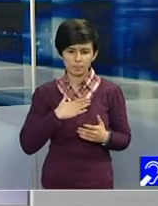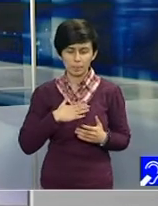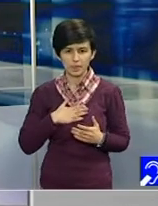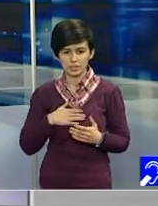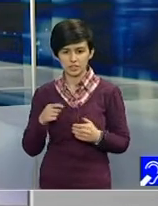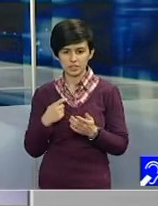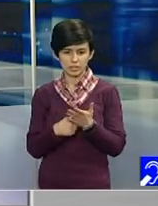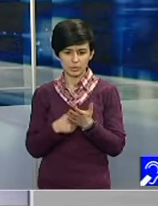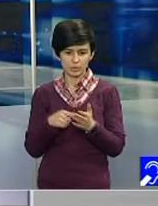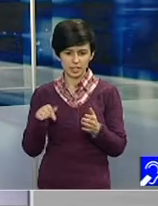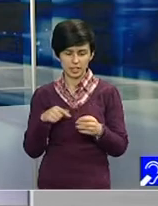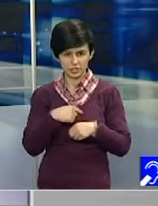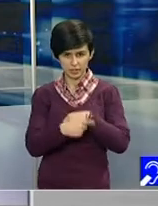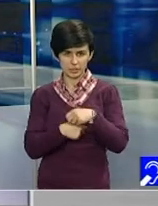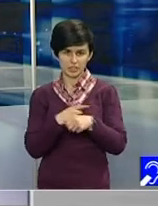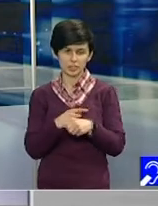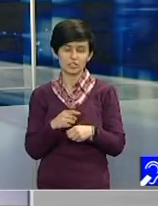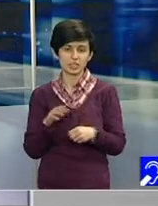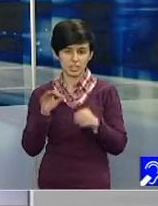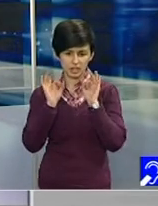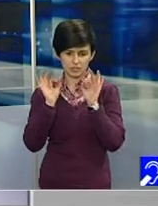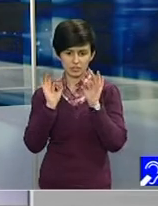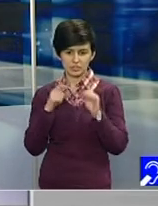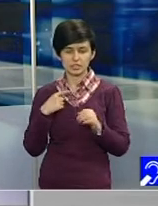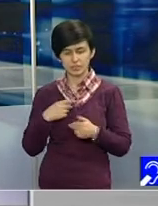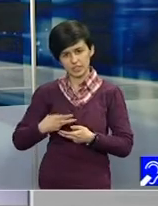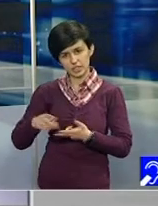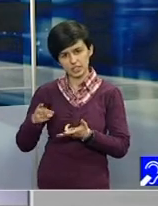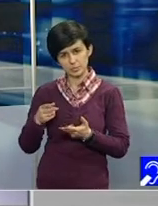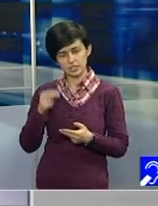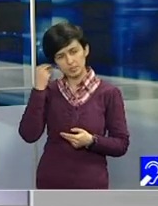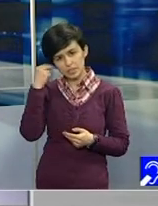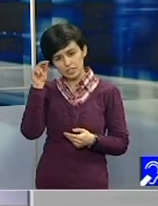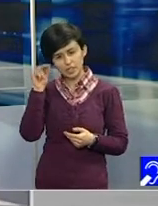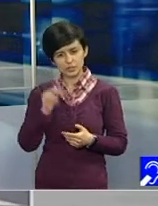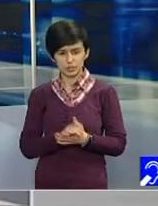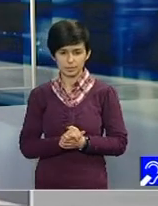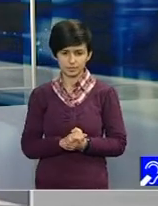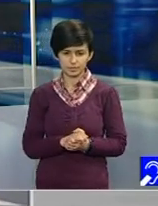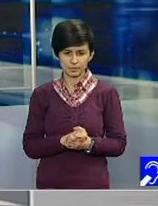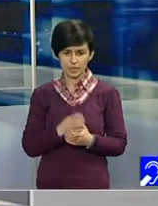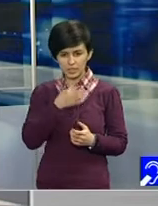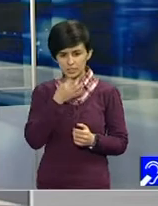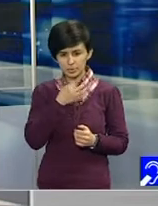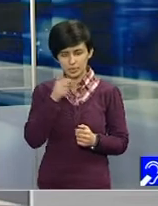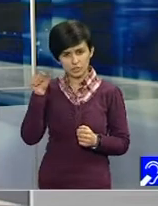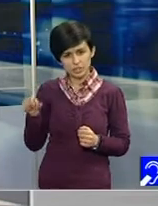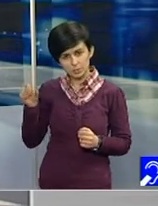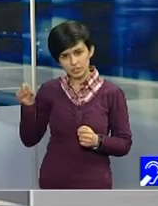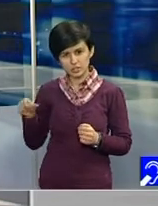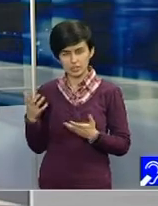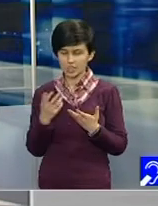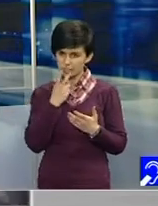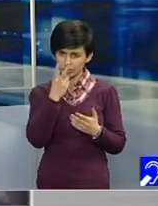noi e foarte important ca ele să fie purtate și să fie transmis mesajul mai departe. Și să le spunem și celor care se află în fața micului ecran,